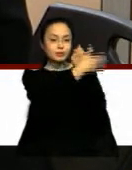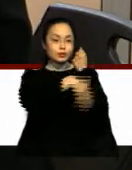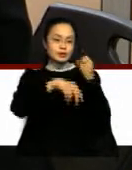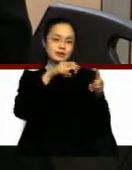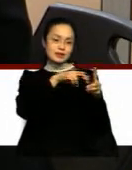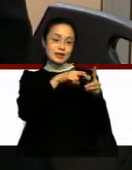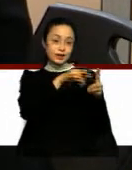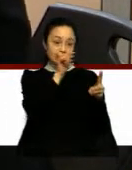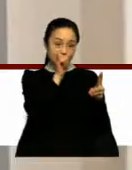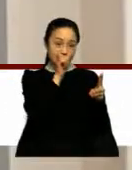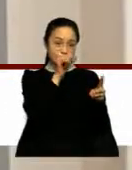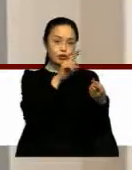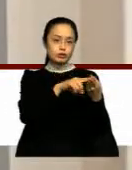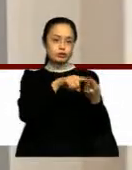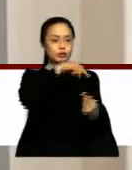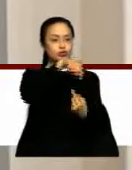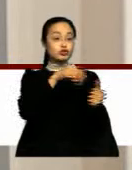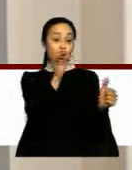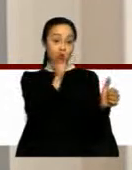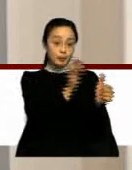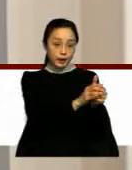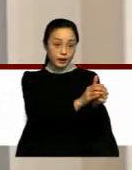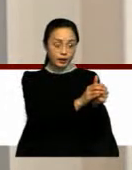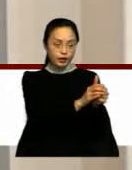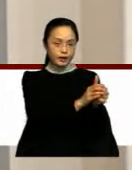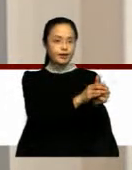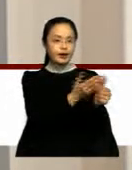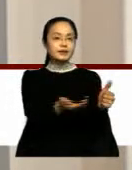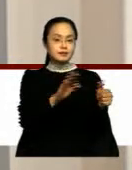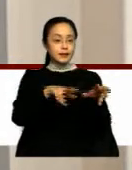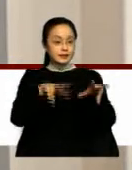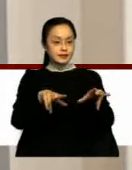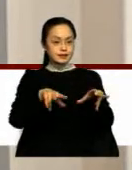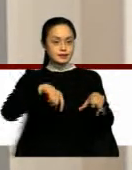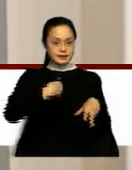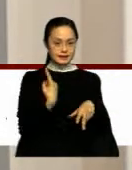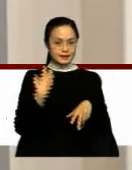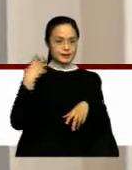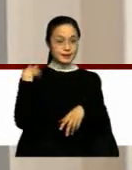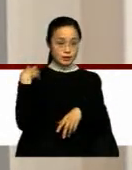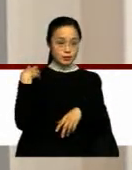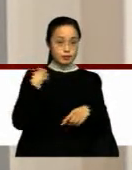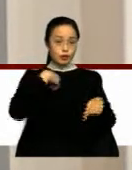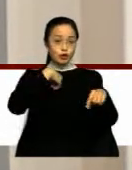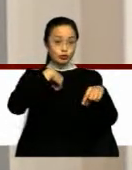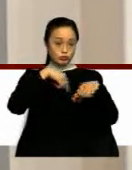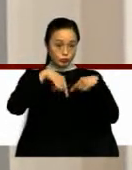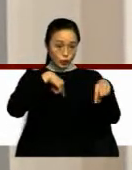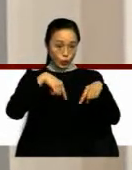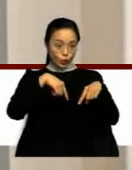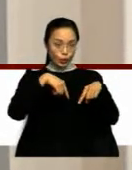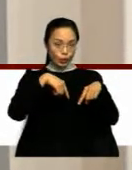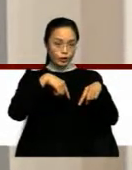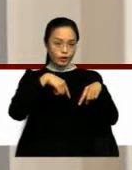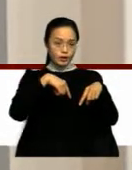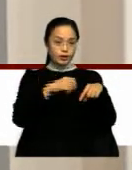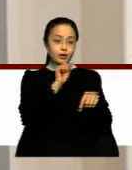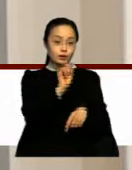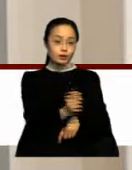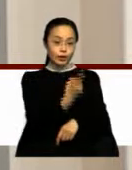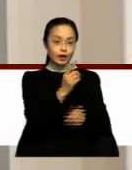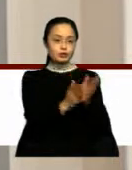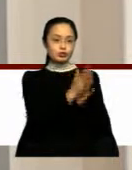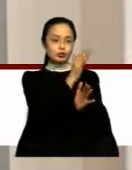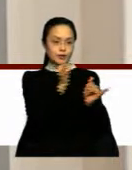그래서 위탁을 줬다가 지경으로 인지 전환하면서 앞으로는 주민들이 편안하고 안정적으로 쓸 수 있게끔